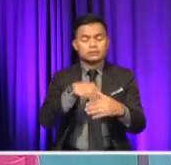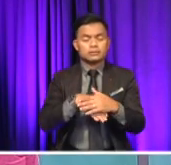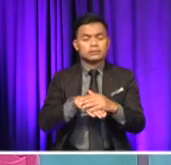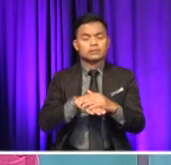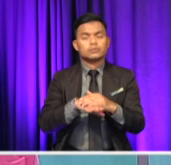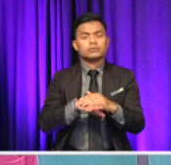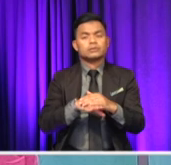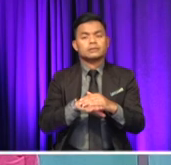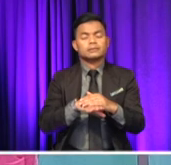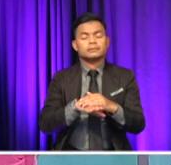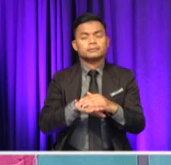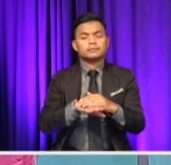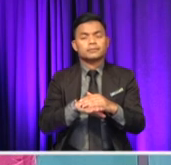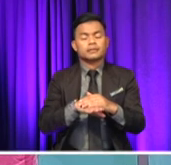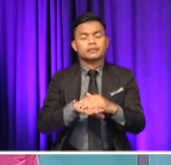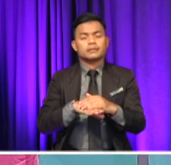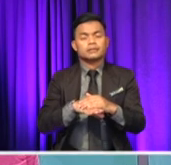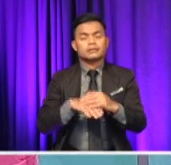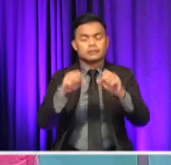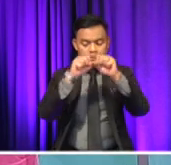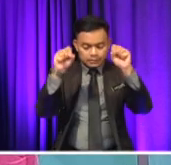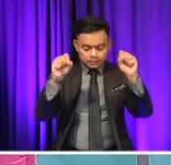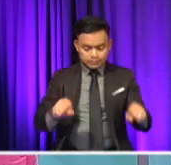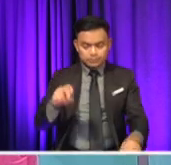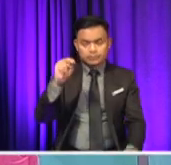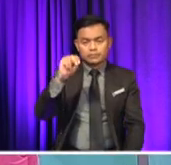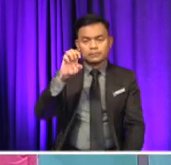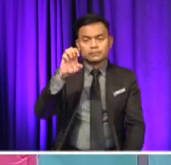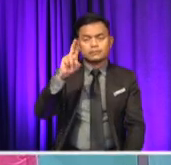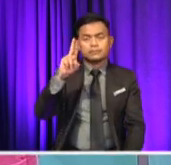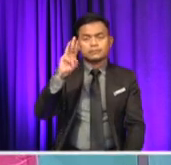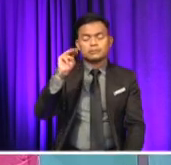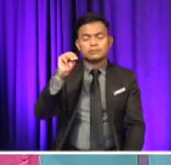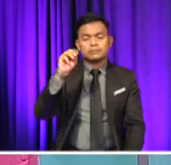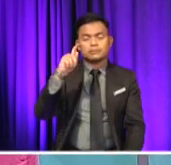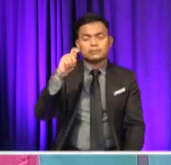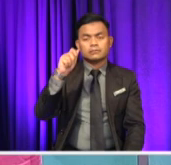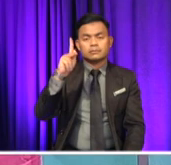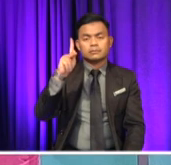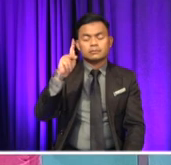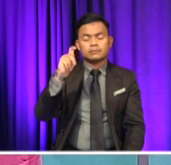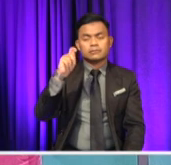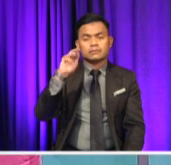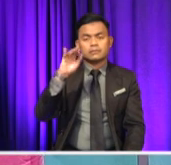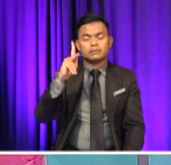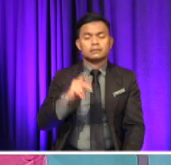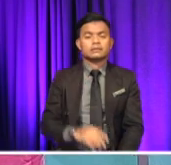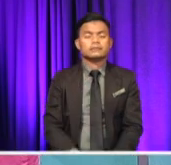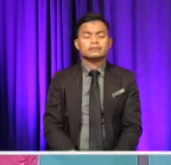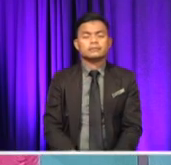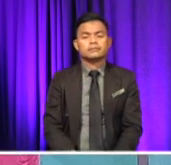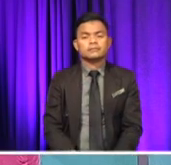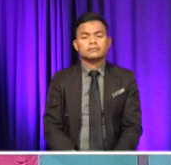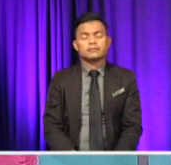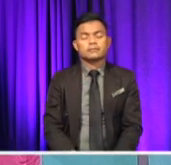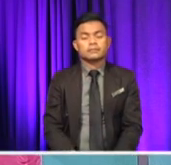dia lebih kurang ataupun selalunya kalau kita belajar sistem yumetik dengan sistem hidrolik tapi hari ini kita enak belajar